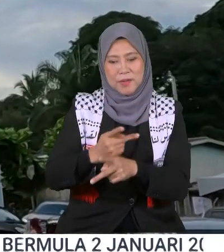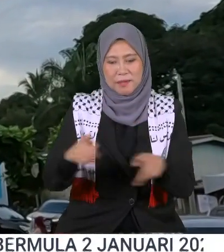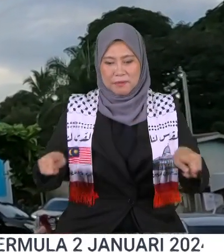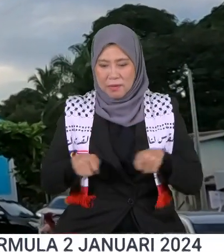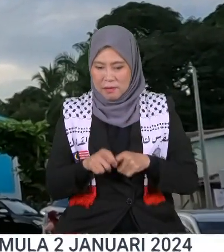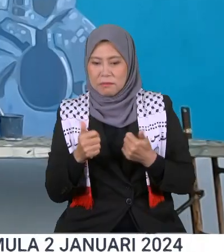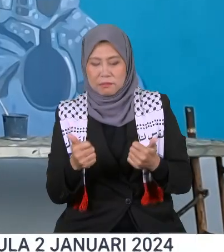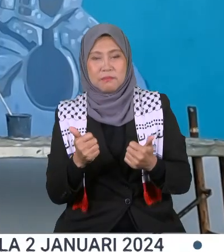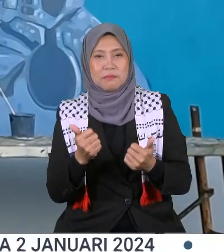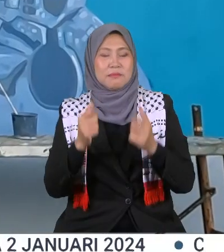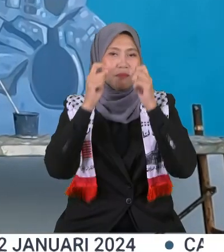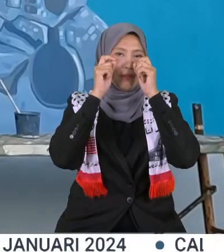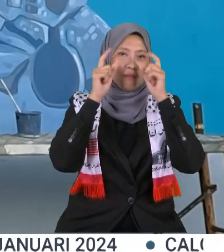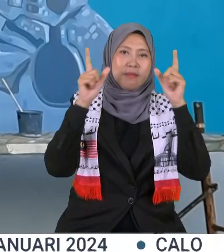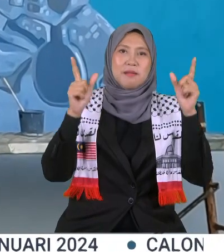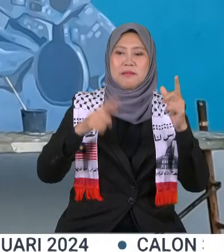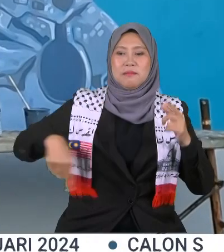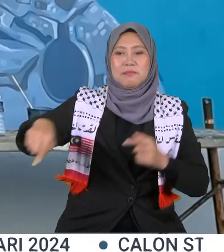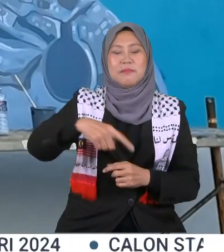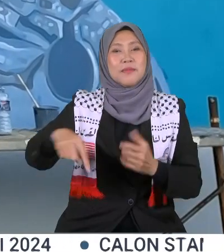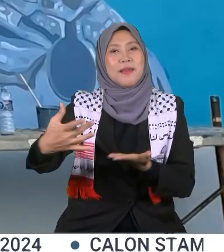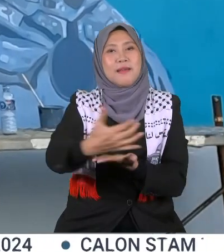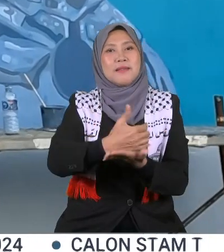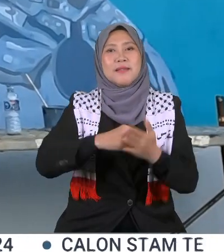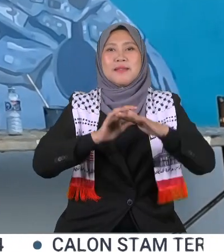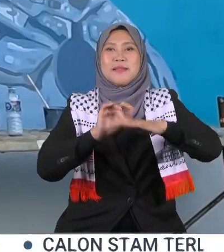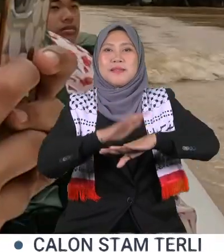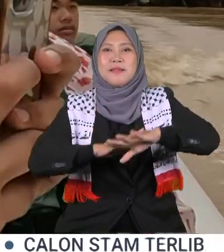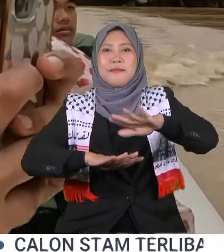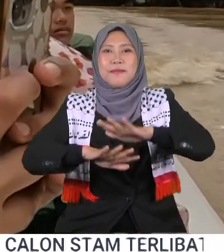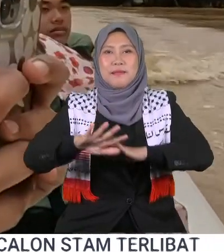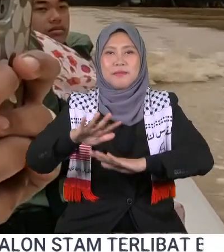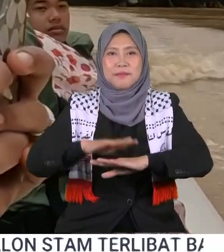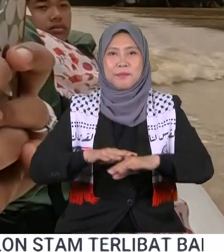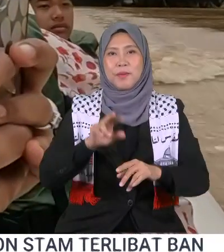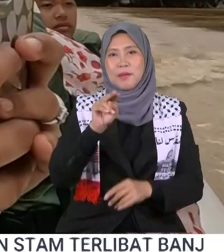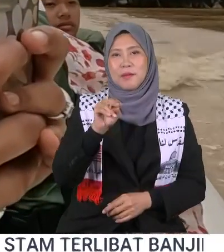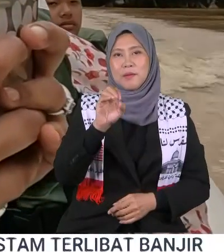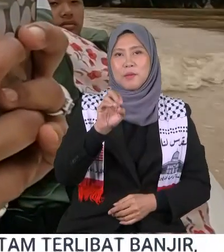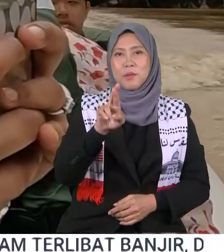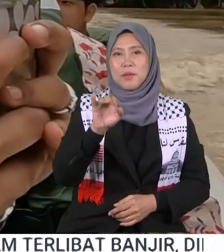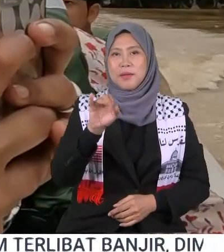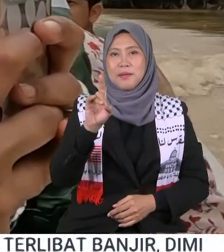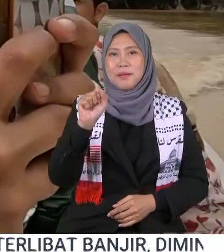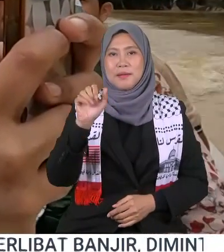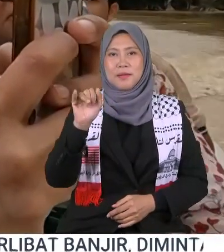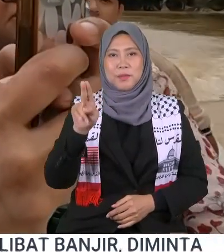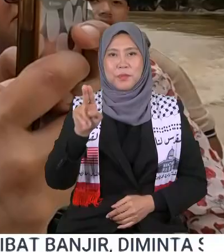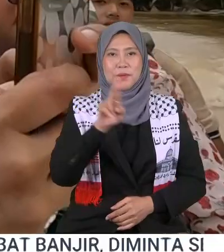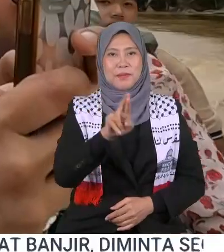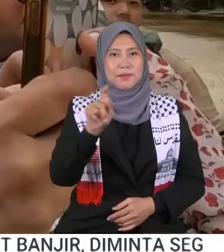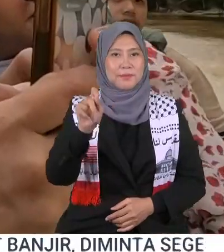yang memupuk kesedaran masyarakat kepada hasil seni awam. Nur Idayu Dahlan, RTM.